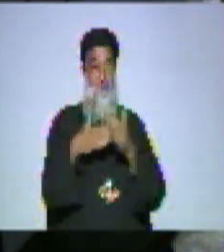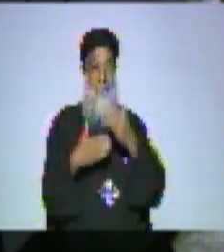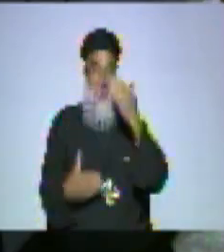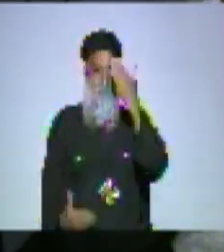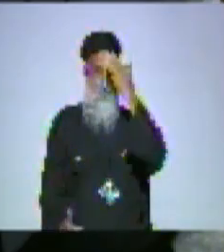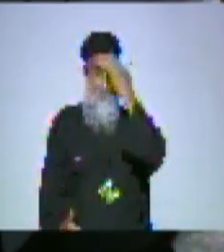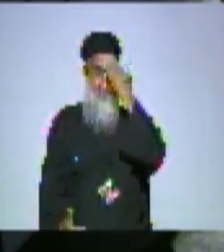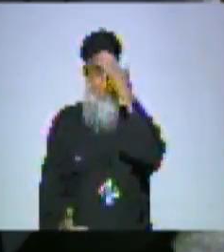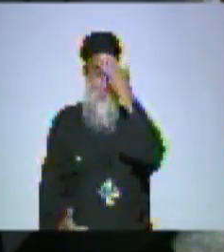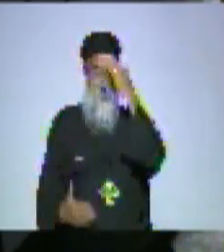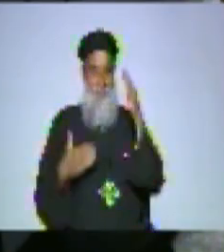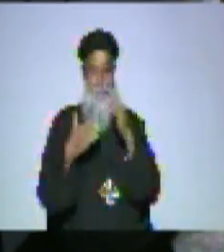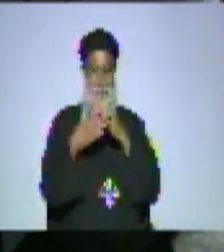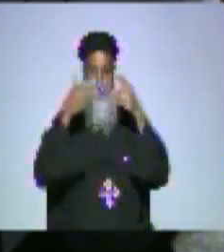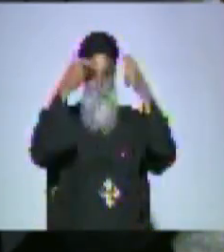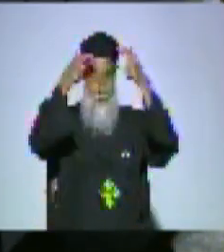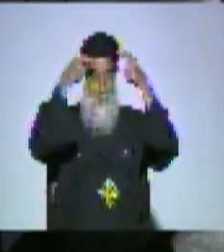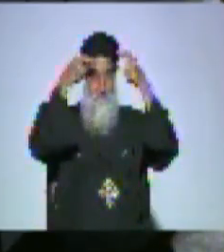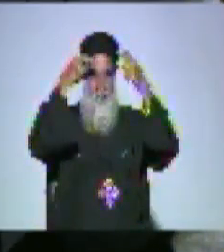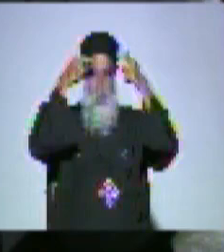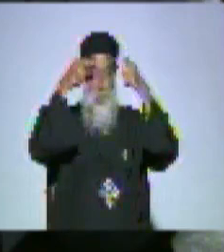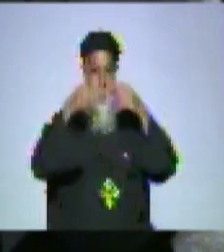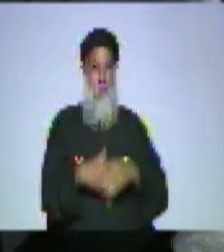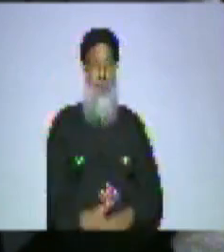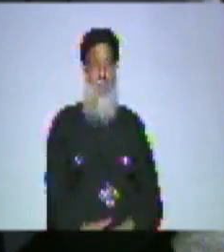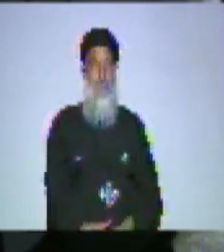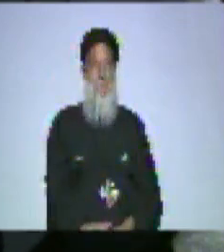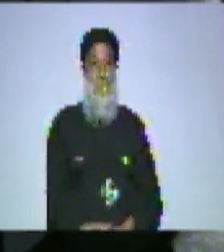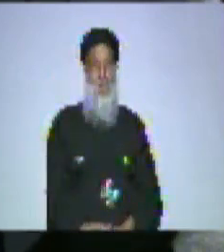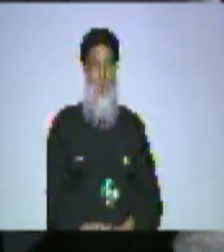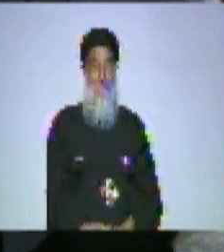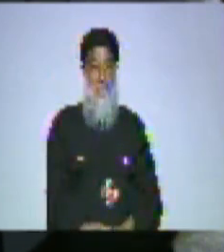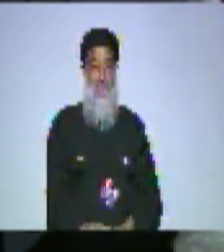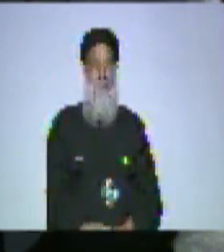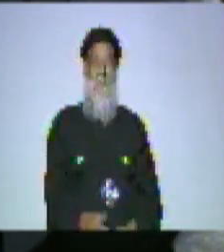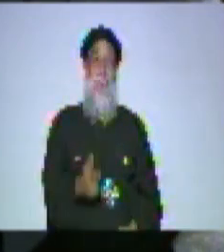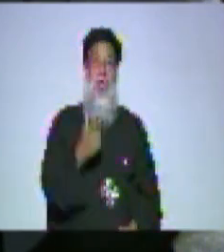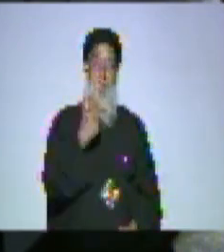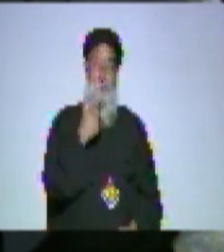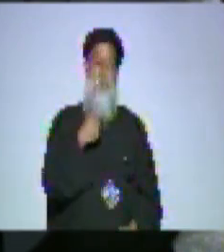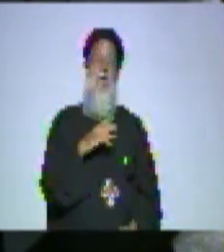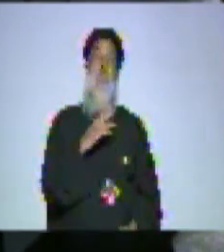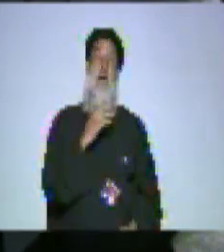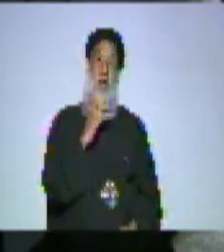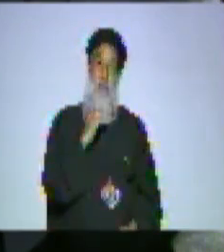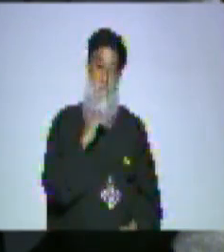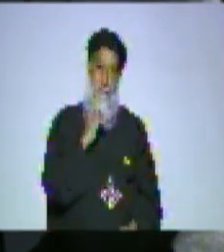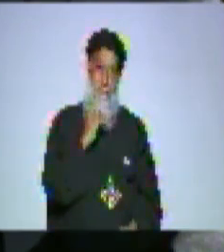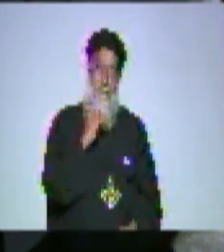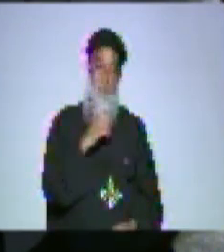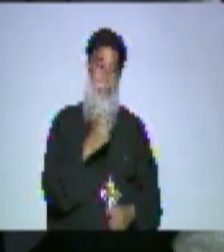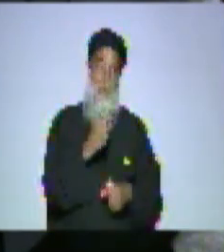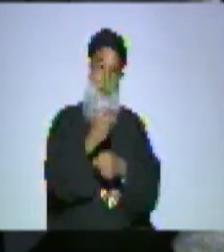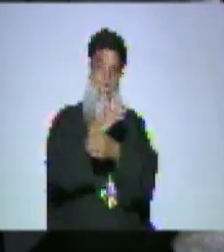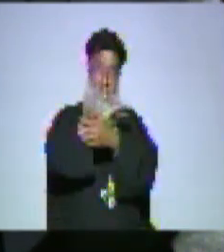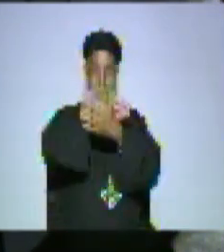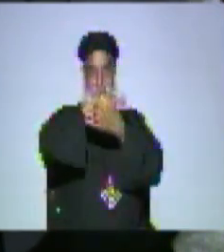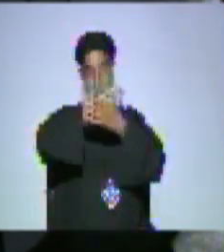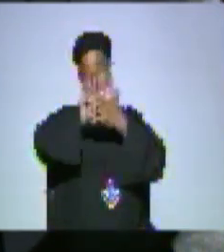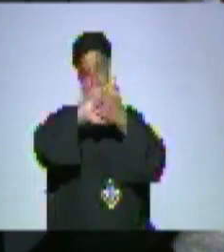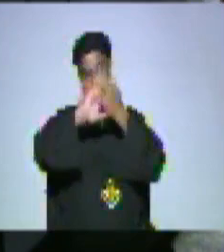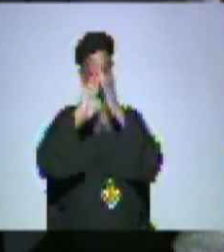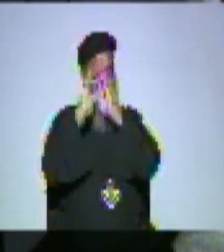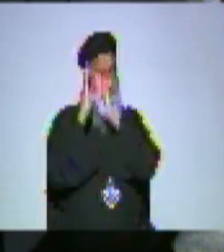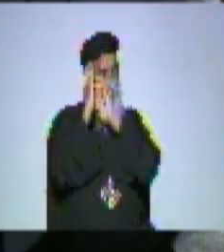بيقولها الاب اللي كان او بالاسقن اللي هي الان محبه الله في بعض الناس ما